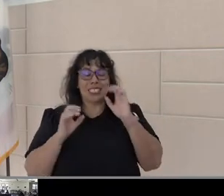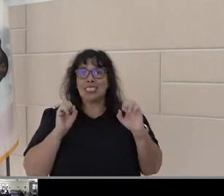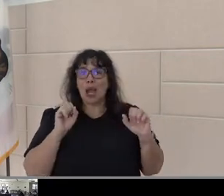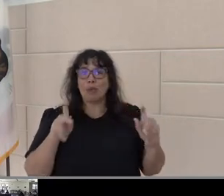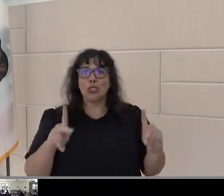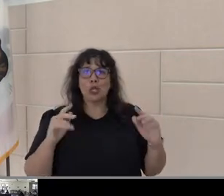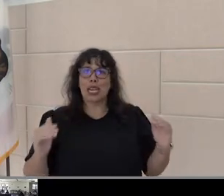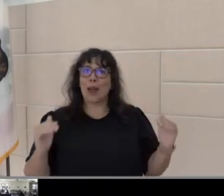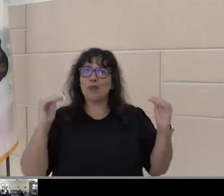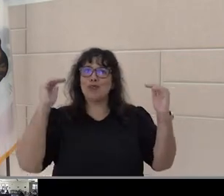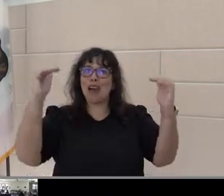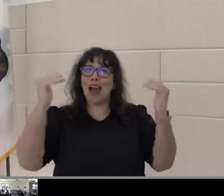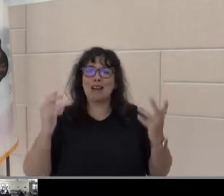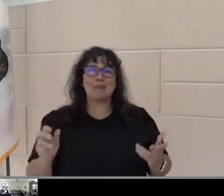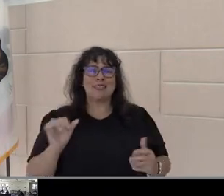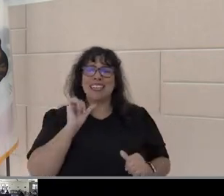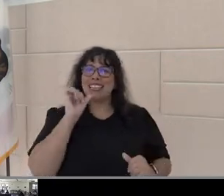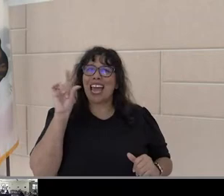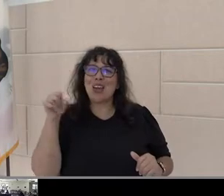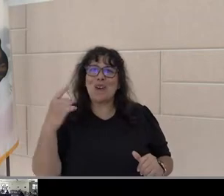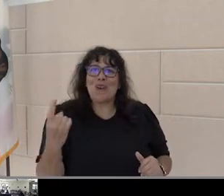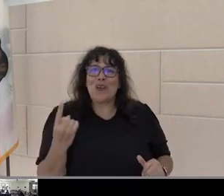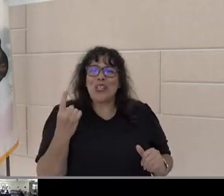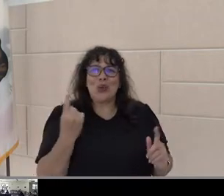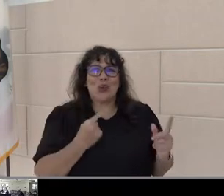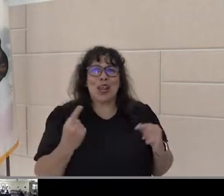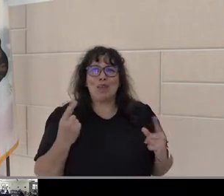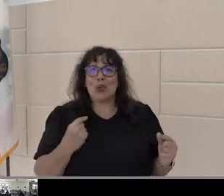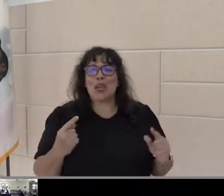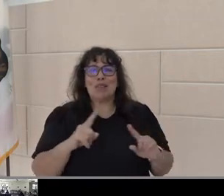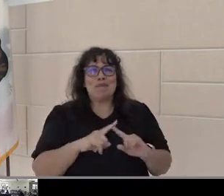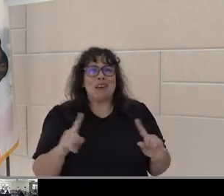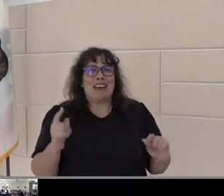នេះគឺជាឱកាសមួយដែលយើងអាច